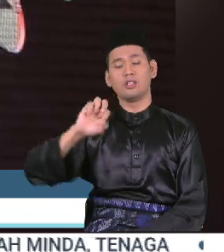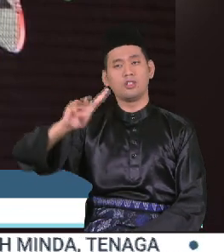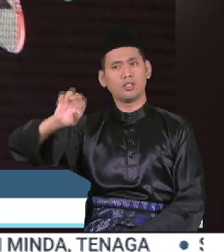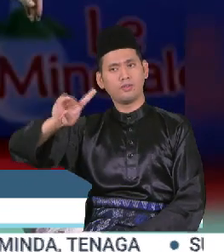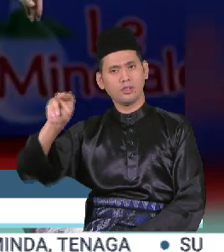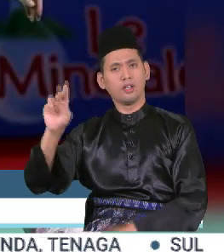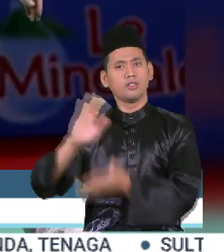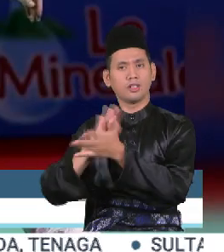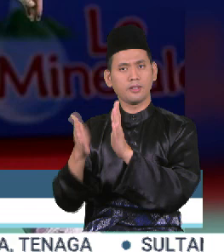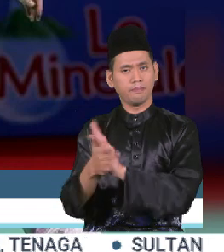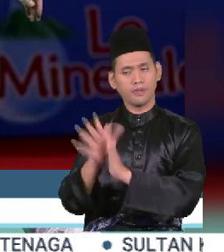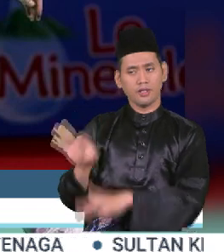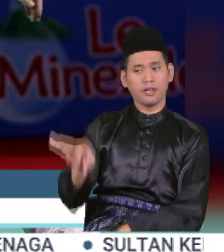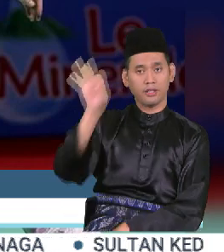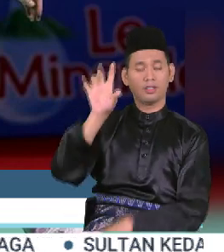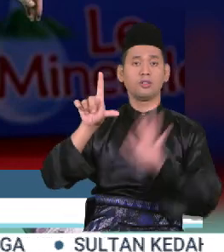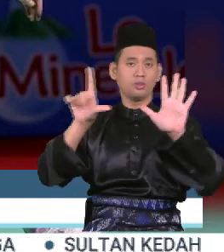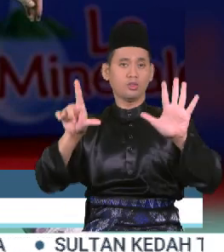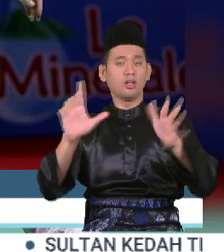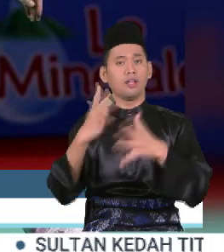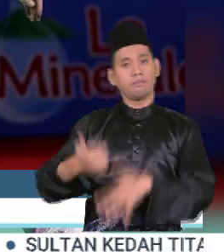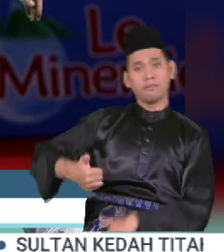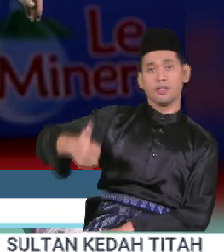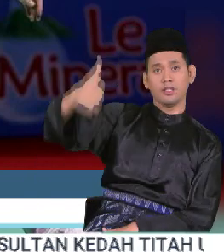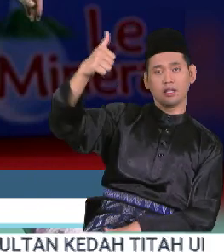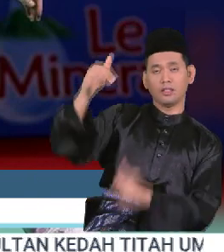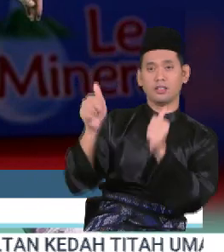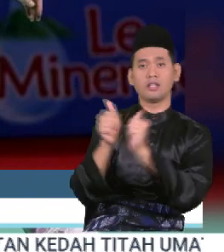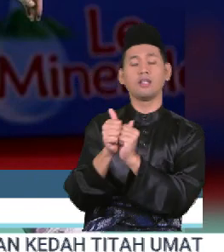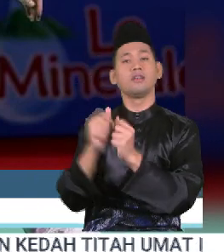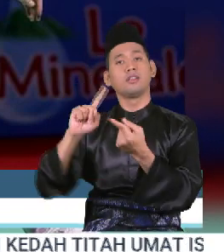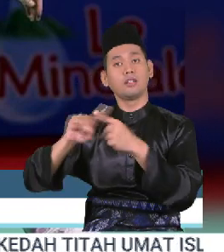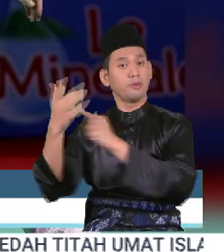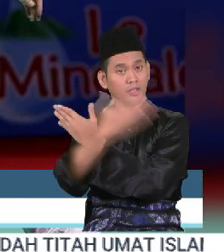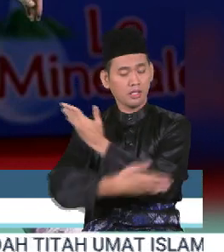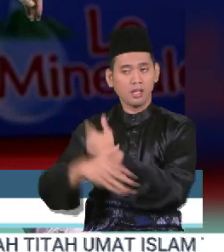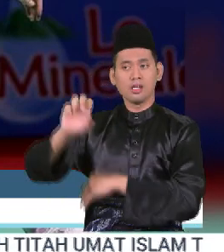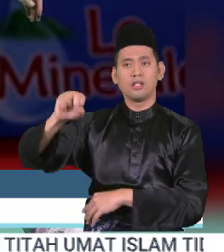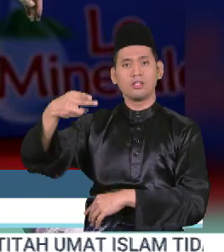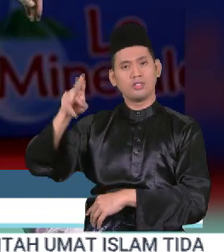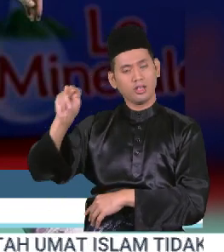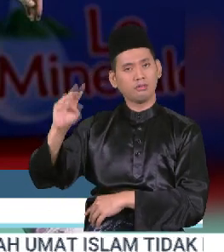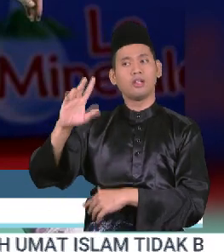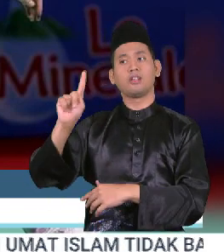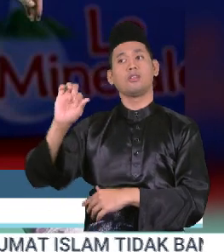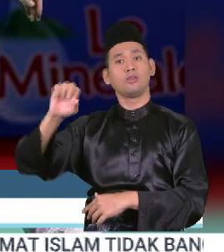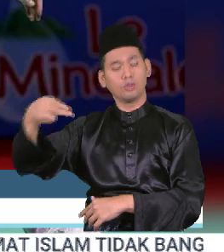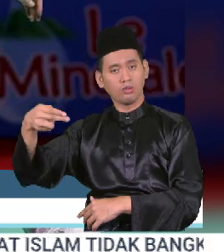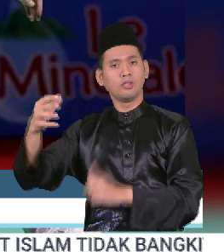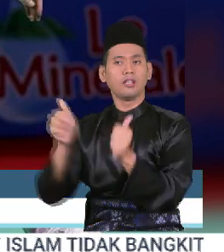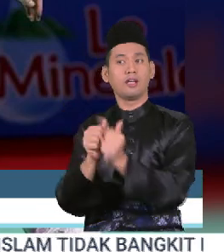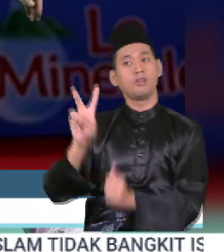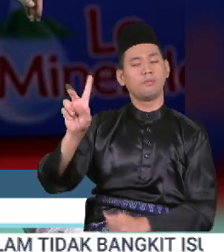yang merupakan pilihan ketujuh kejohanan mencatatkan kemenangan ke atas rakan senegara Chen Tang Ji, Toh Yi Wei